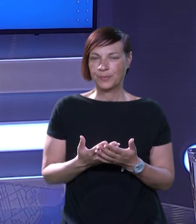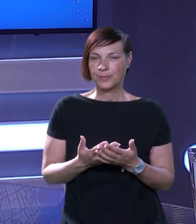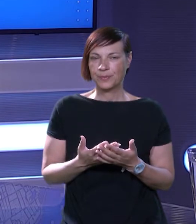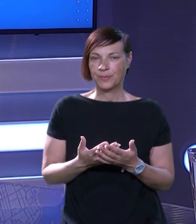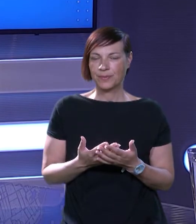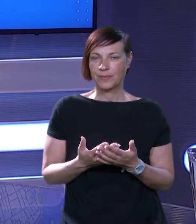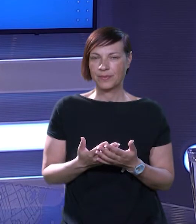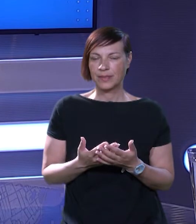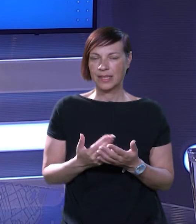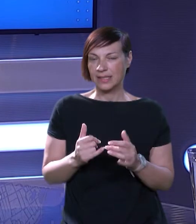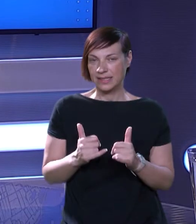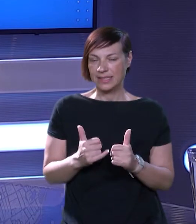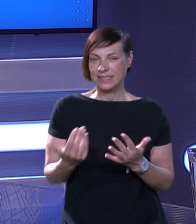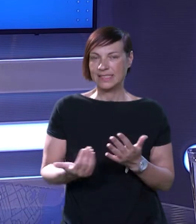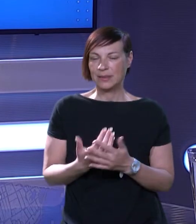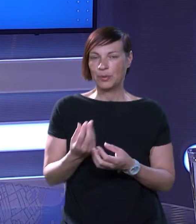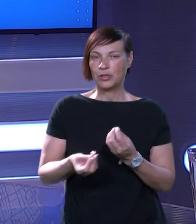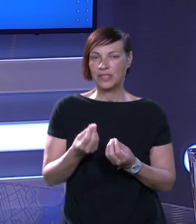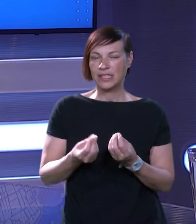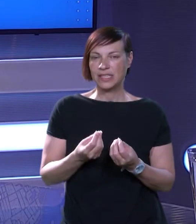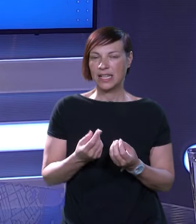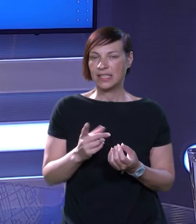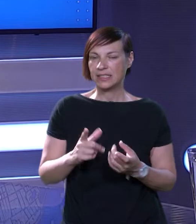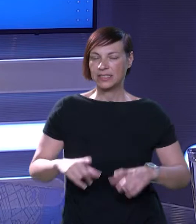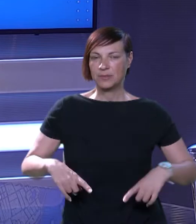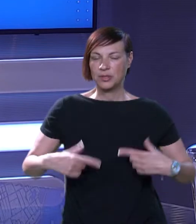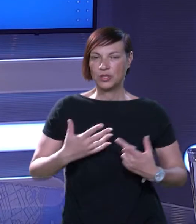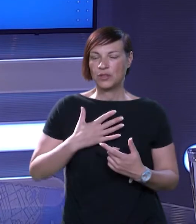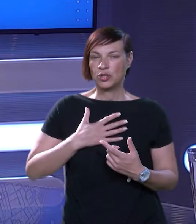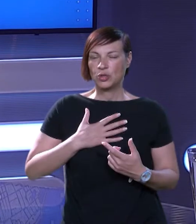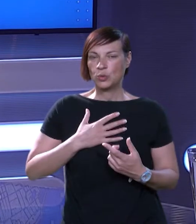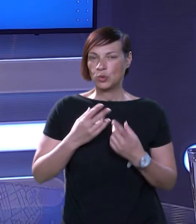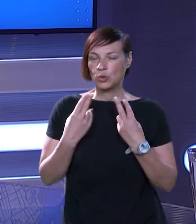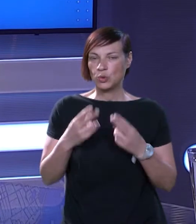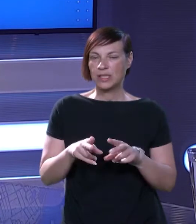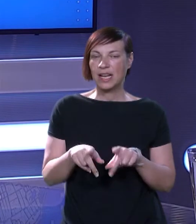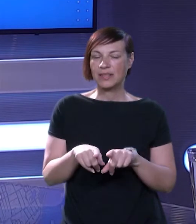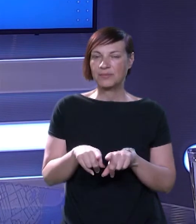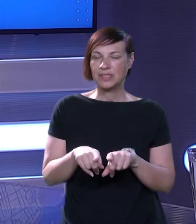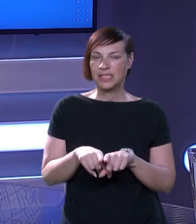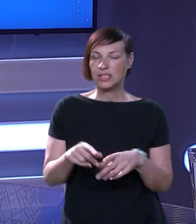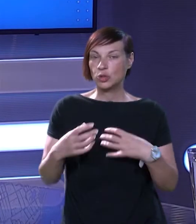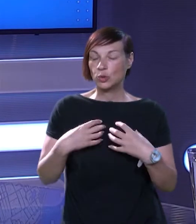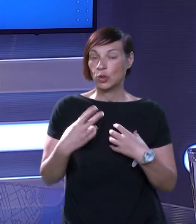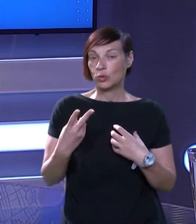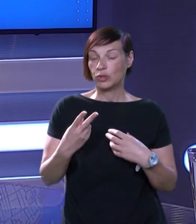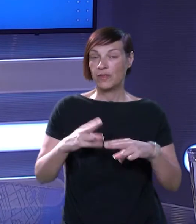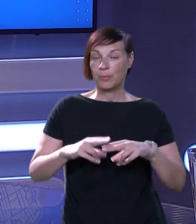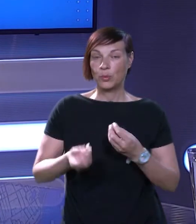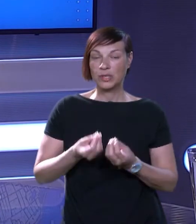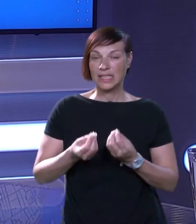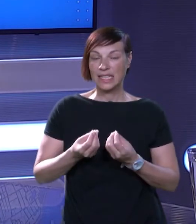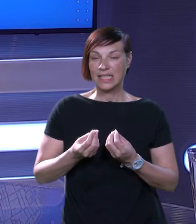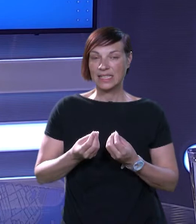u Frljićevom Hamletu i sad sam ponovno igrala Gertrudu. Nisam u životu se usudila igrati istu ulogu dva puta i nekako mi je